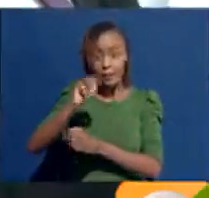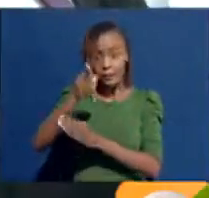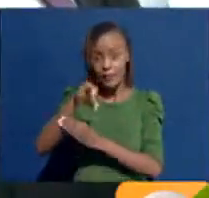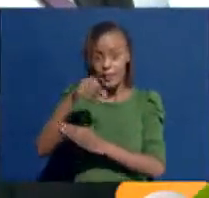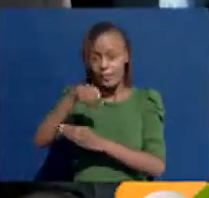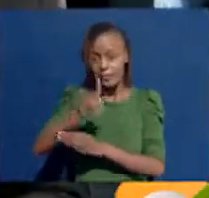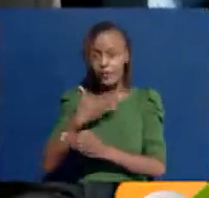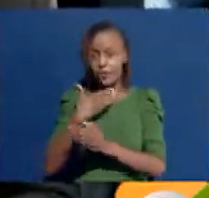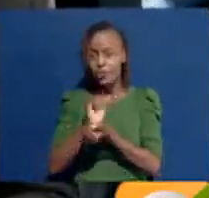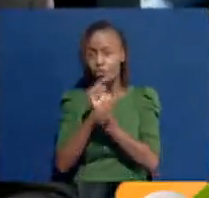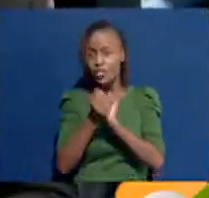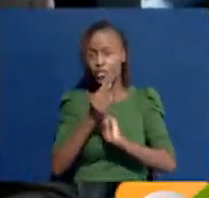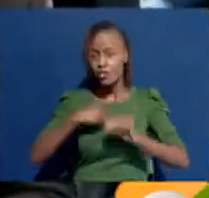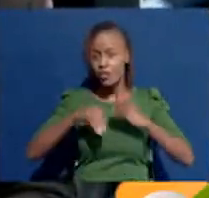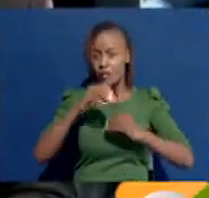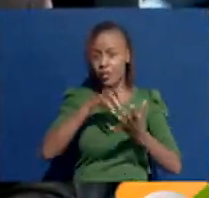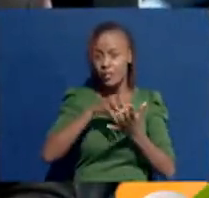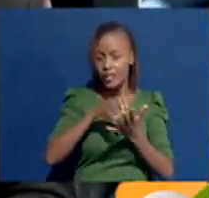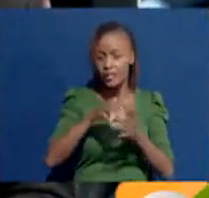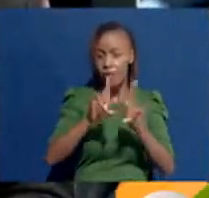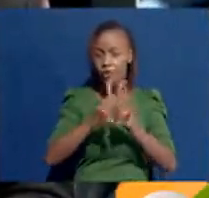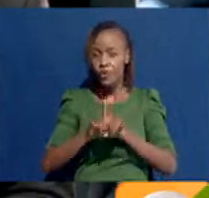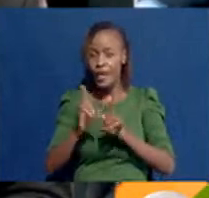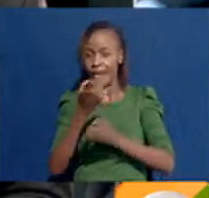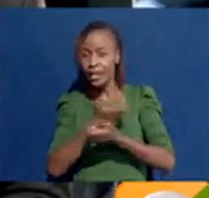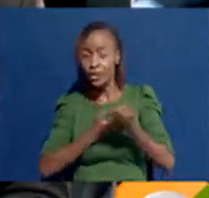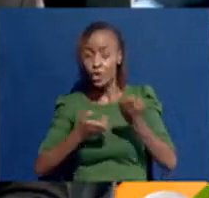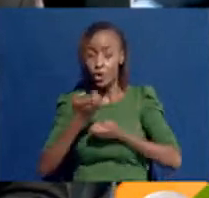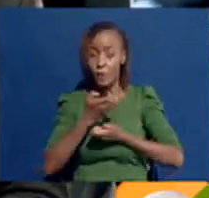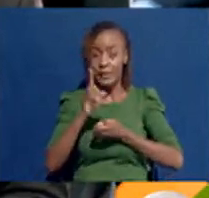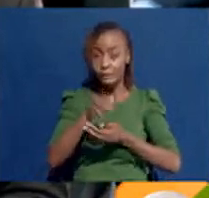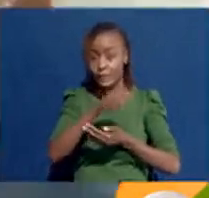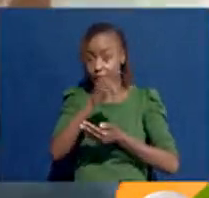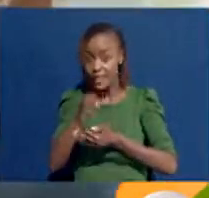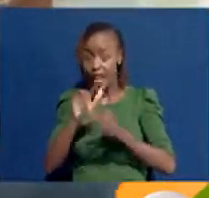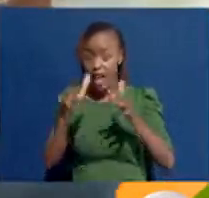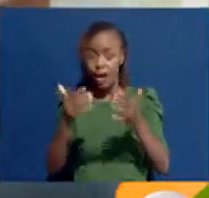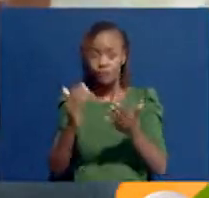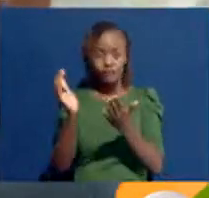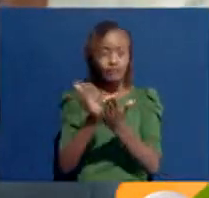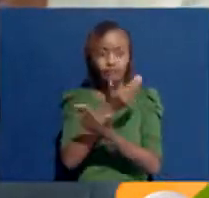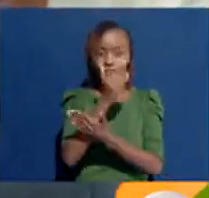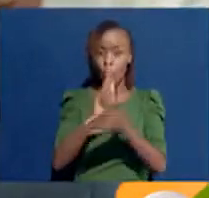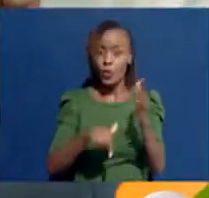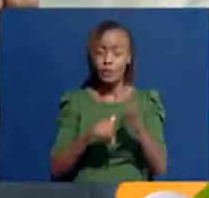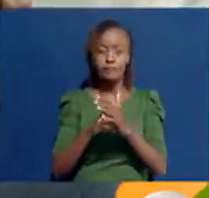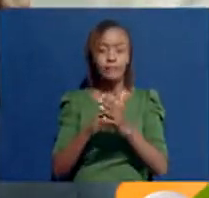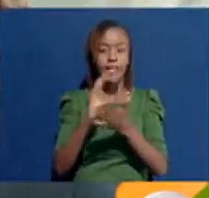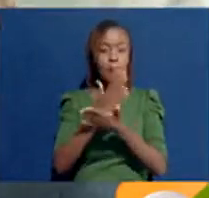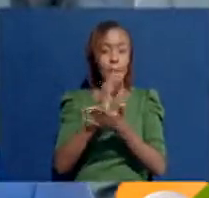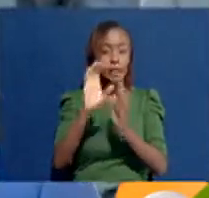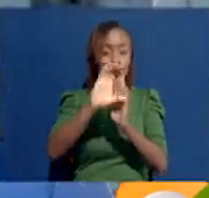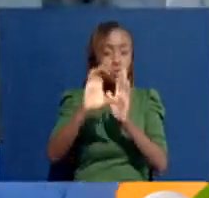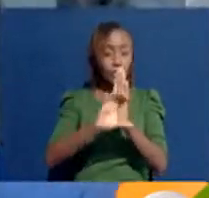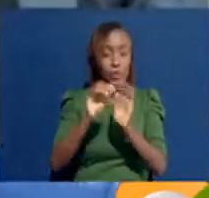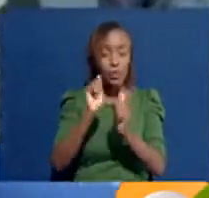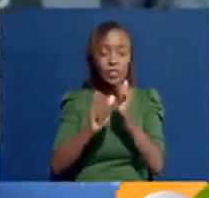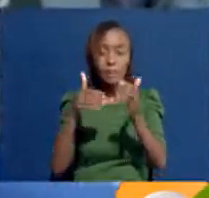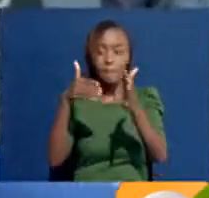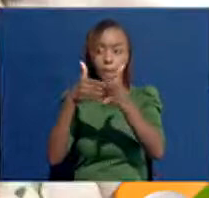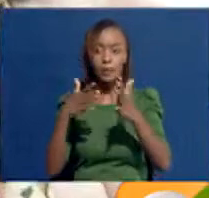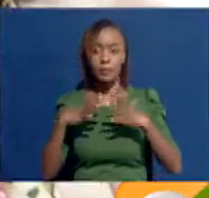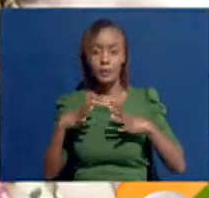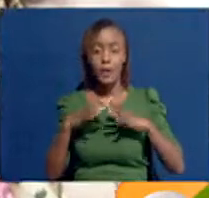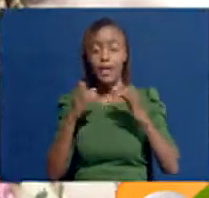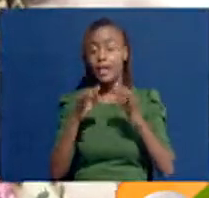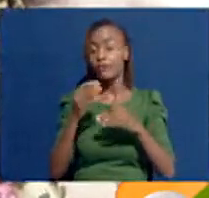kubadilisha sheria ya ufisadi na makosa ya kiuchumi ya mwaka 2003 kwa kuondoa kipengee ambacho kinawazuia wale waliopatikana